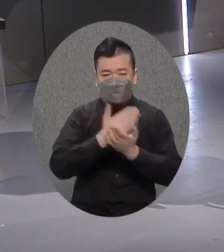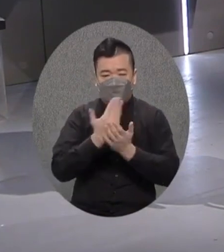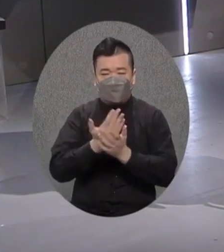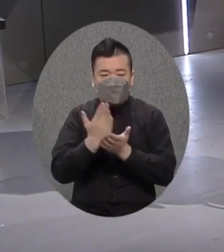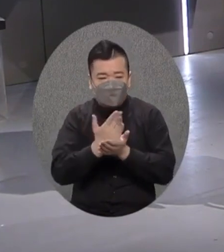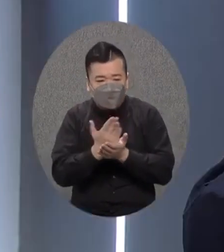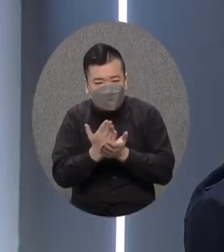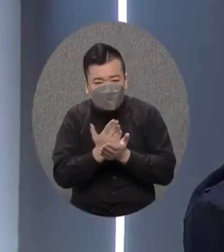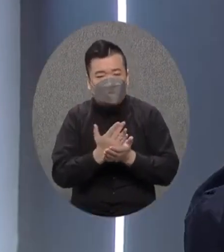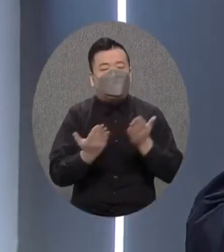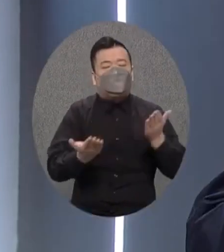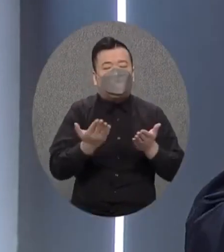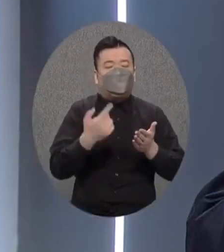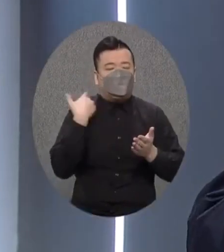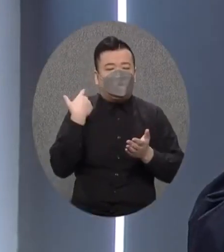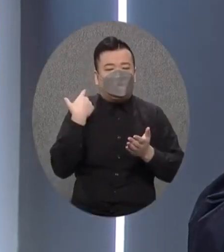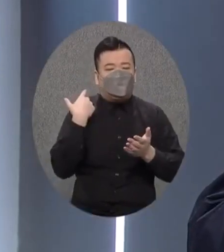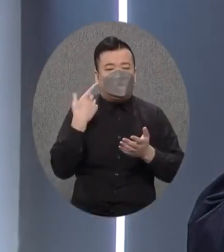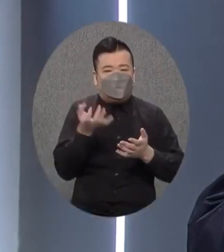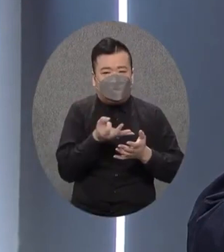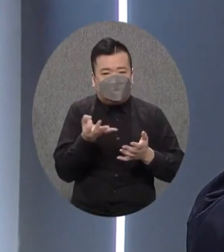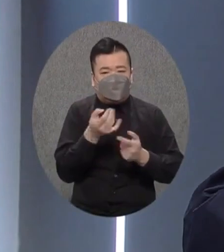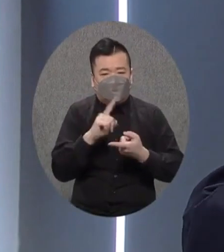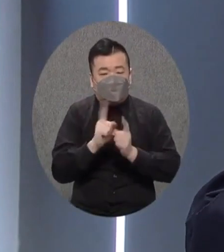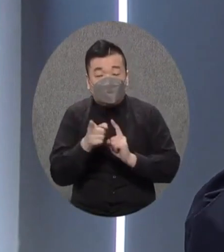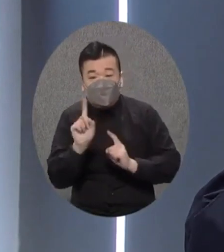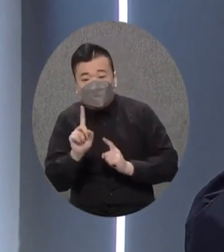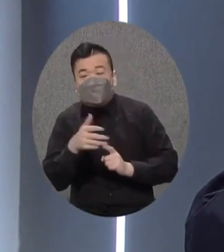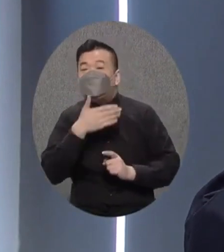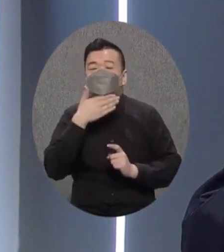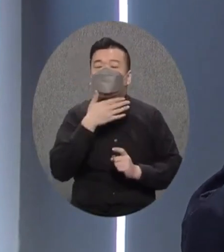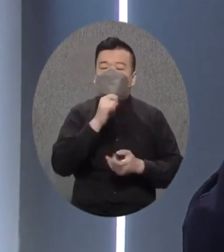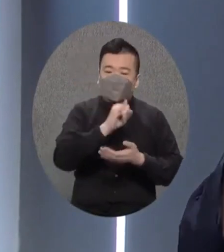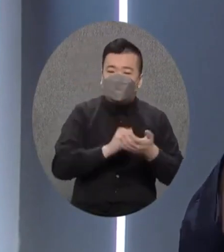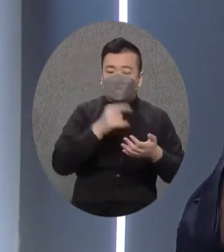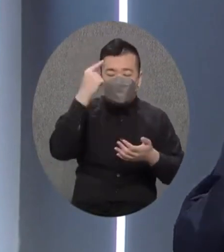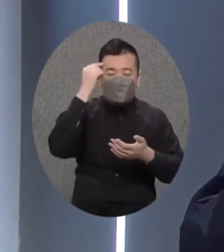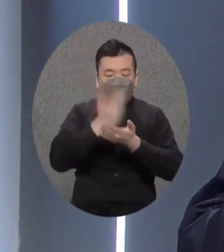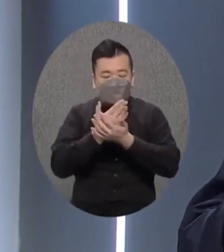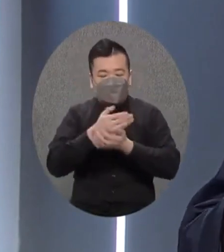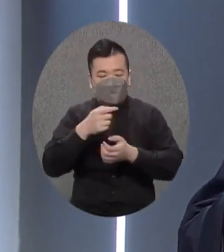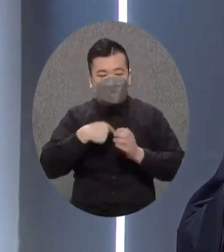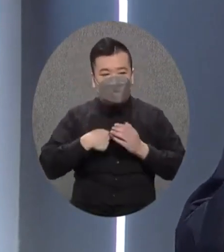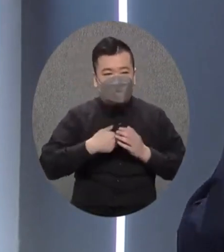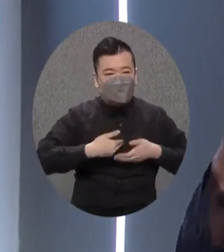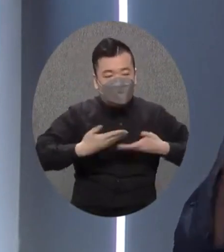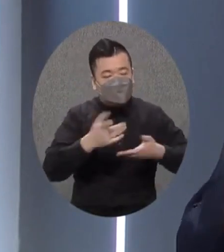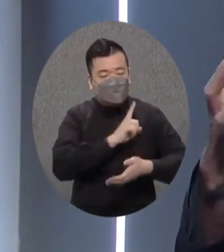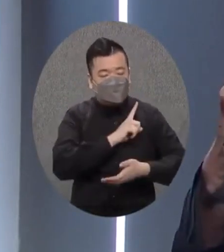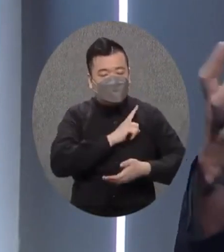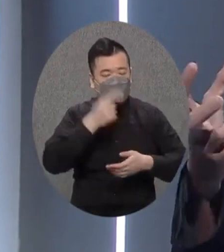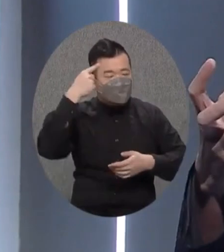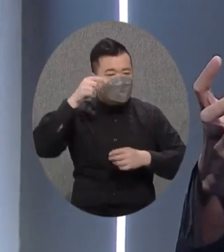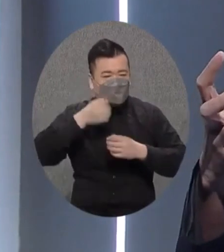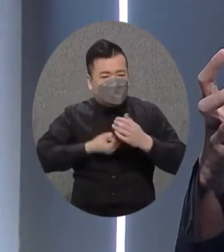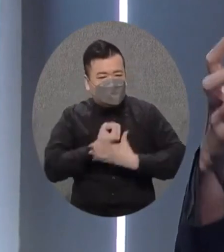試，去到近呢三位即係代表所講，就係年輕藝術家嘗試用版畫藝術再講自己嘅一啲説話。我覺得呢個都係